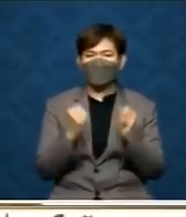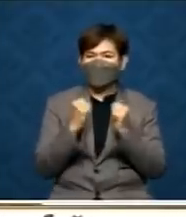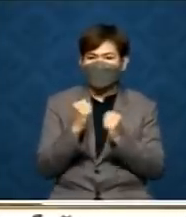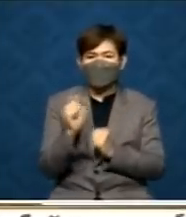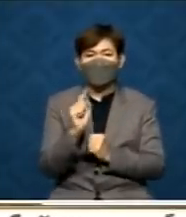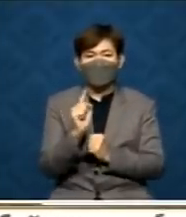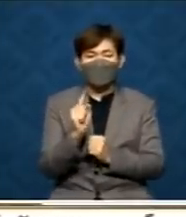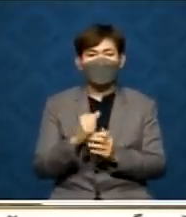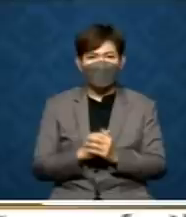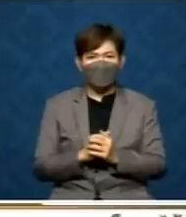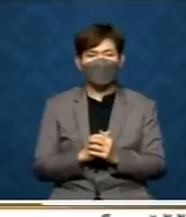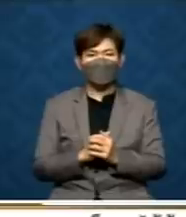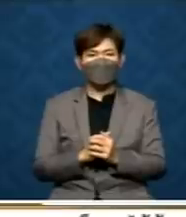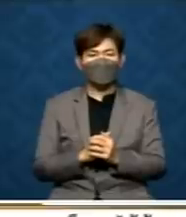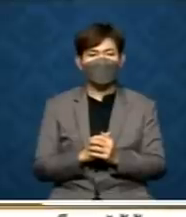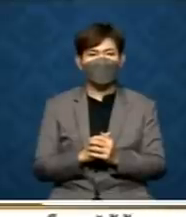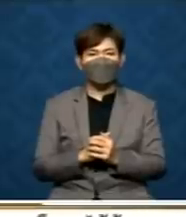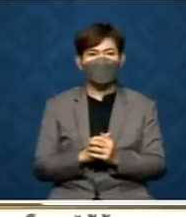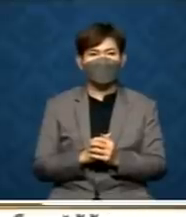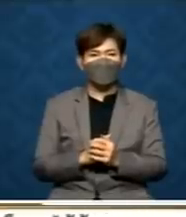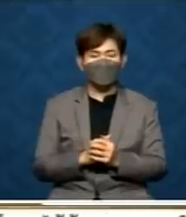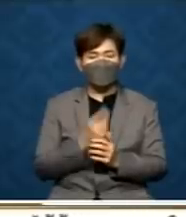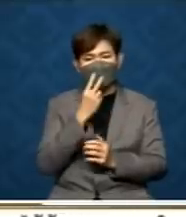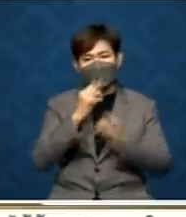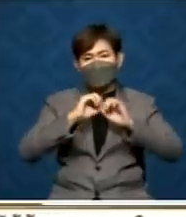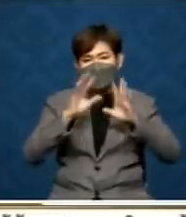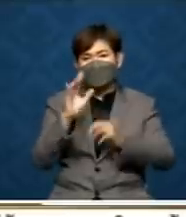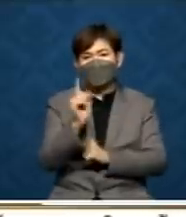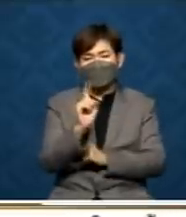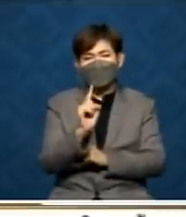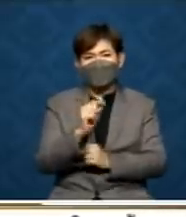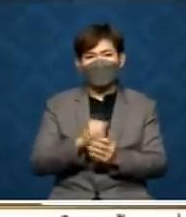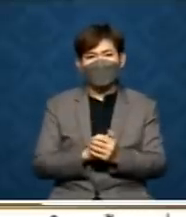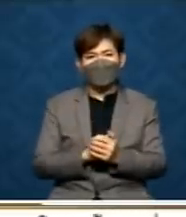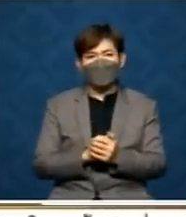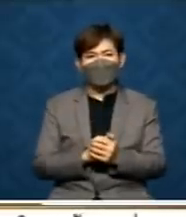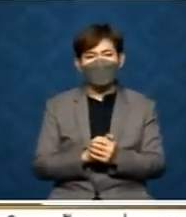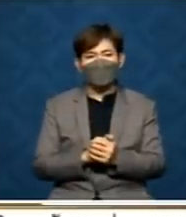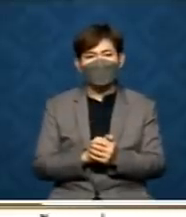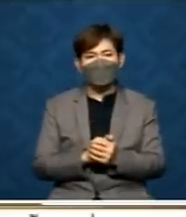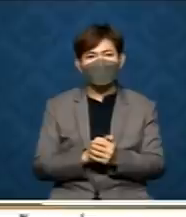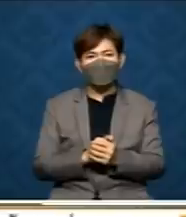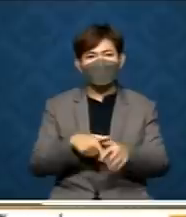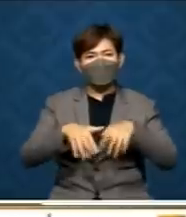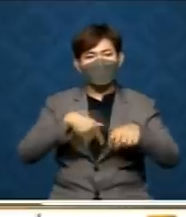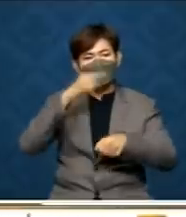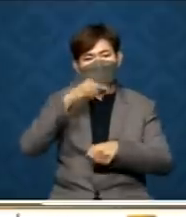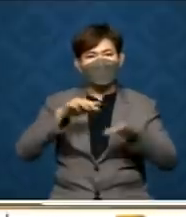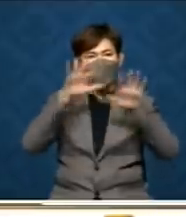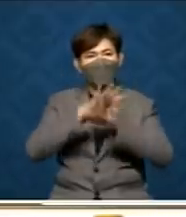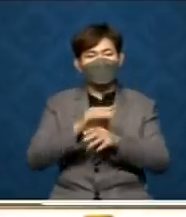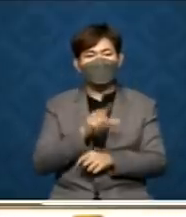ตายนี่เป็นเรื่องที่ถ้าจะมองให้เห็นภาพหรือท่านประธานครับเหมือนไก่คนไทยเหมือนไก่ใกล้ตรุษ